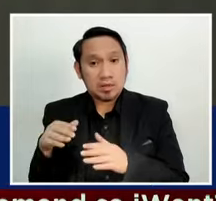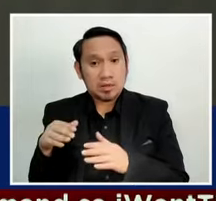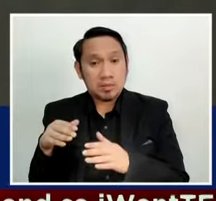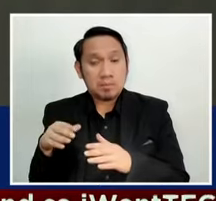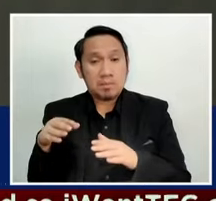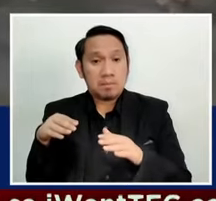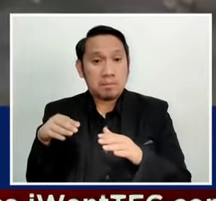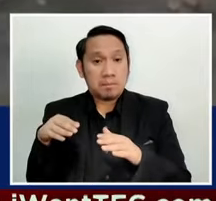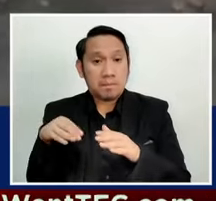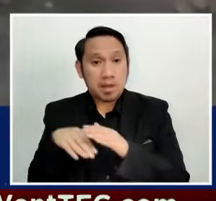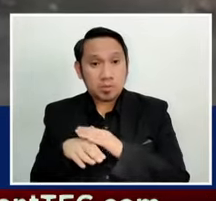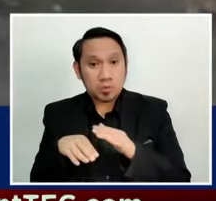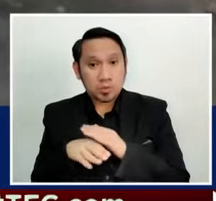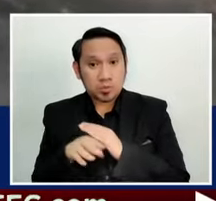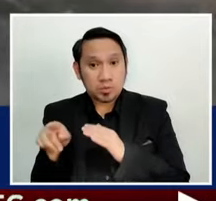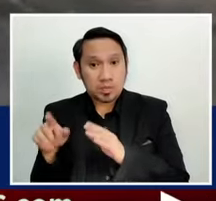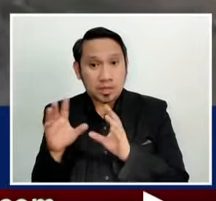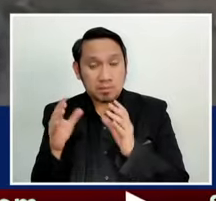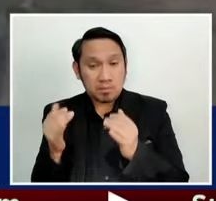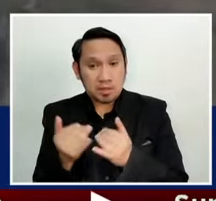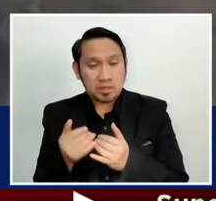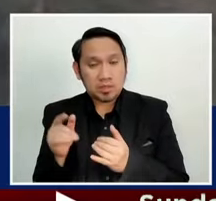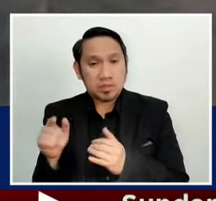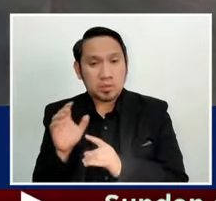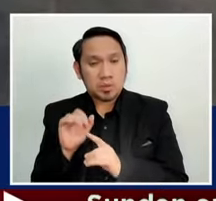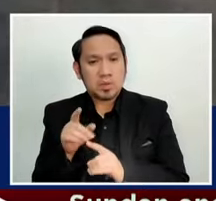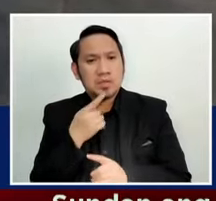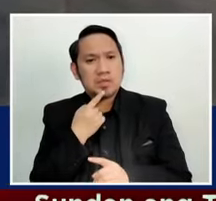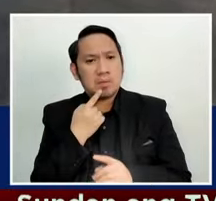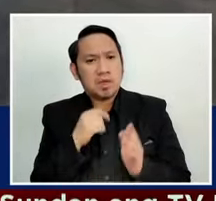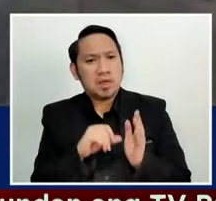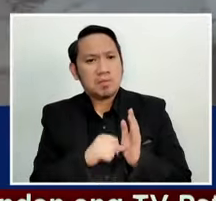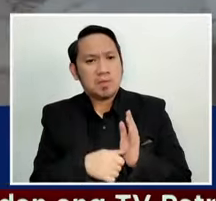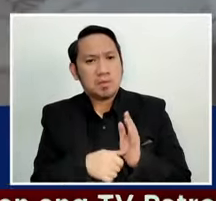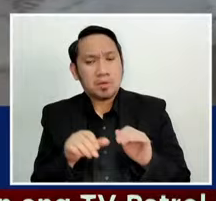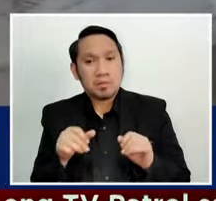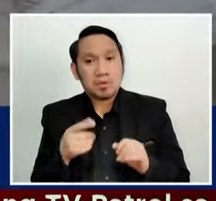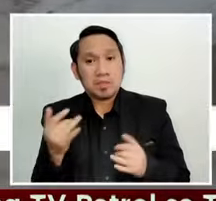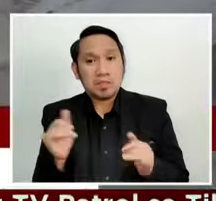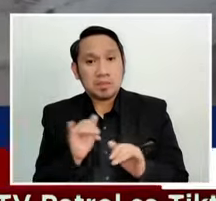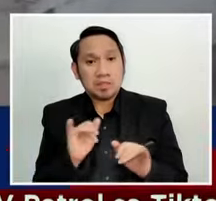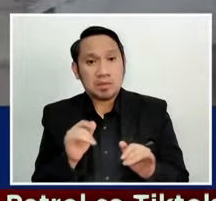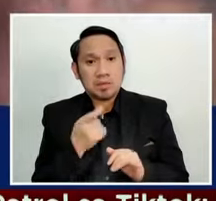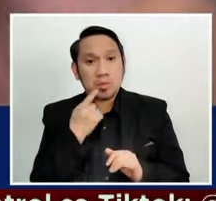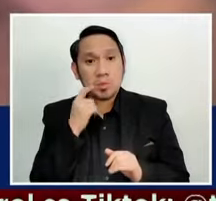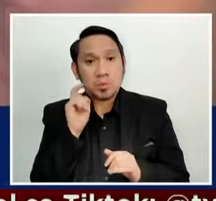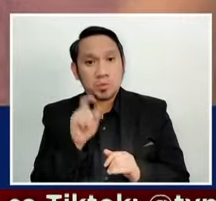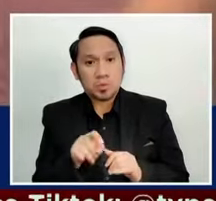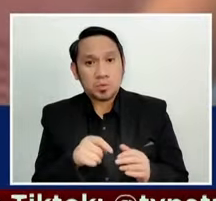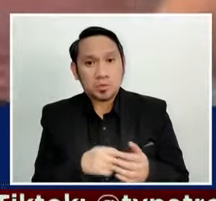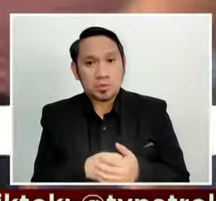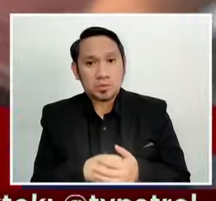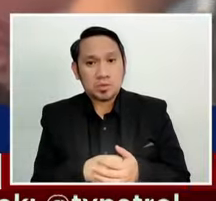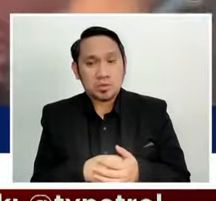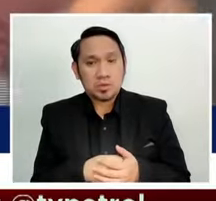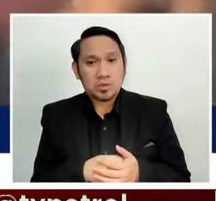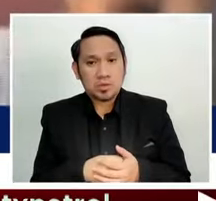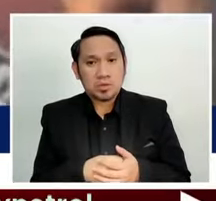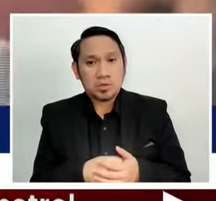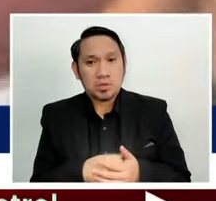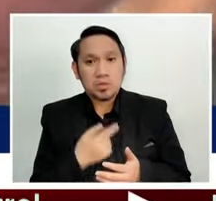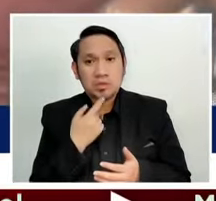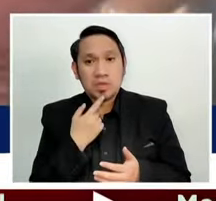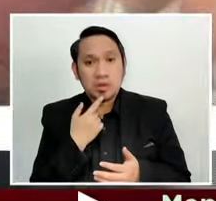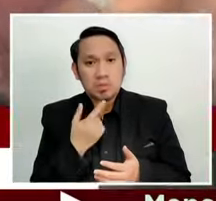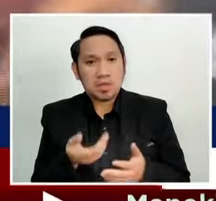na siya inaresto. Pero giniit ng rider na napag-utusan lang siya. Nakisuyo lang po yung joy niya na itapon ko kung